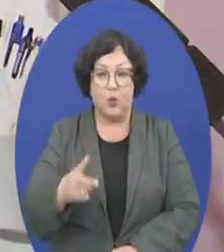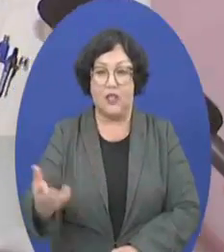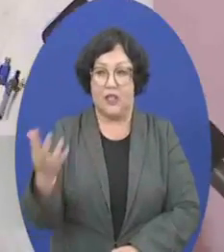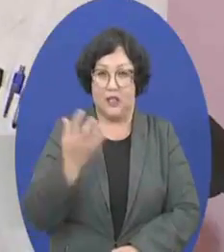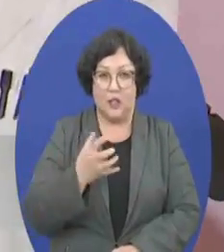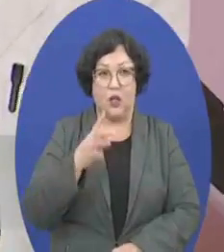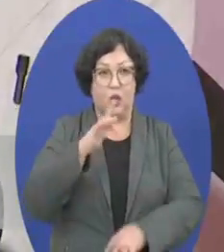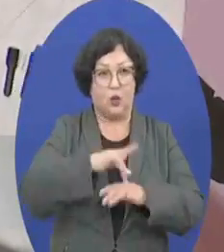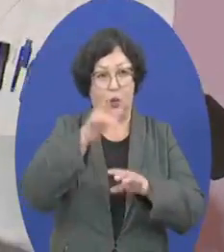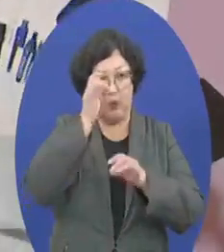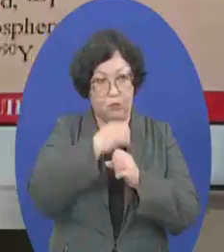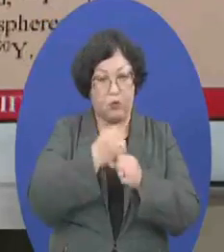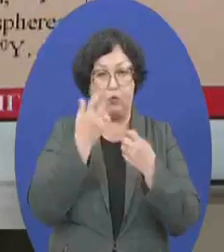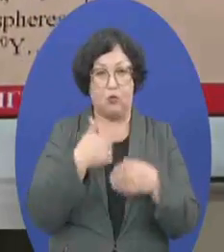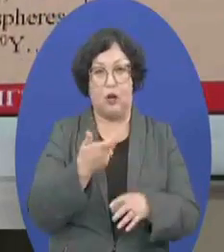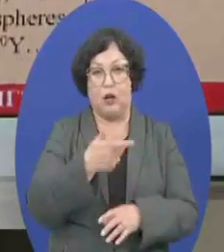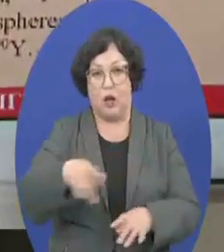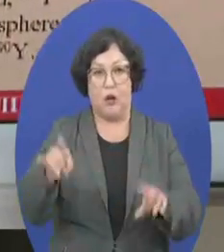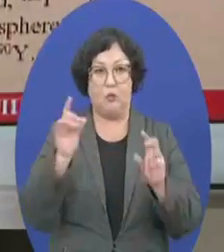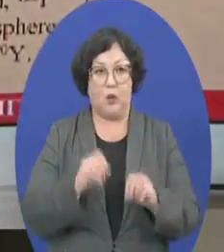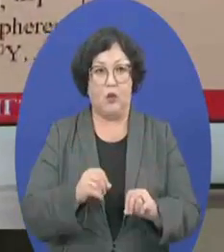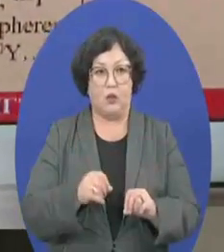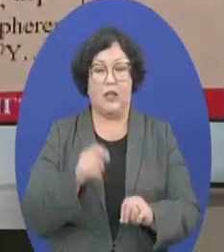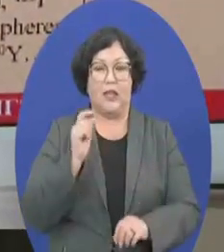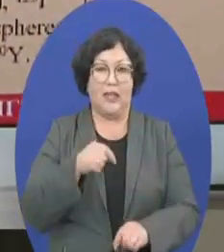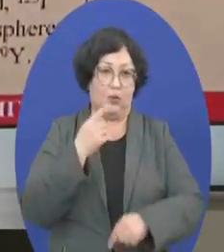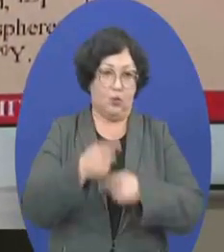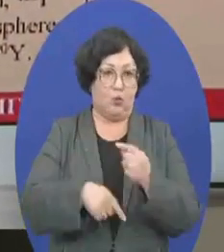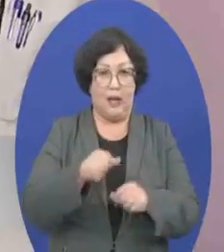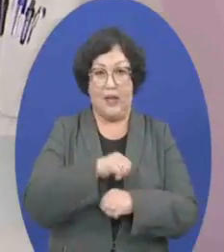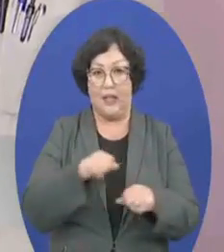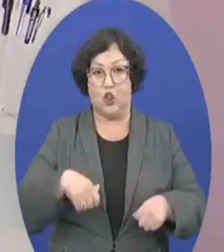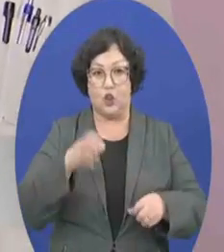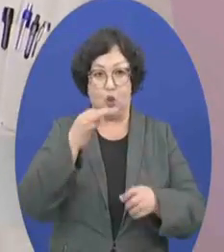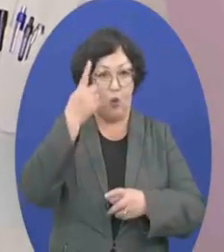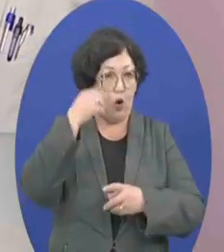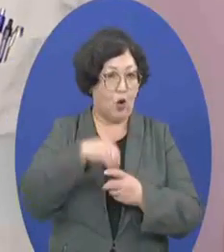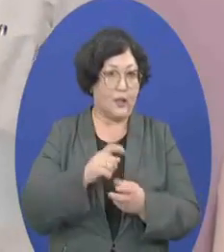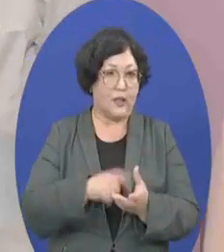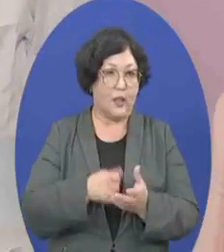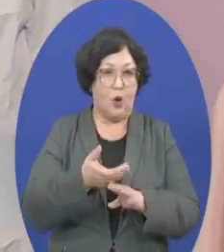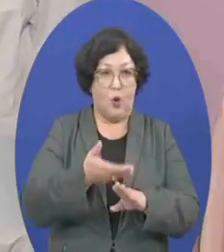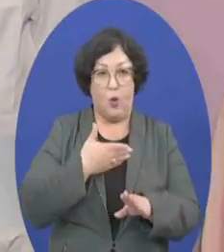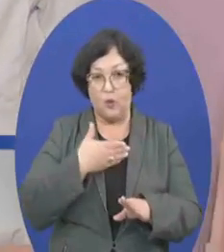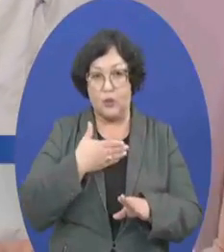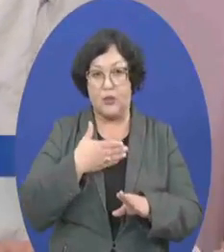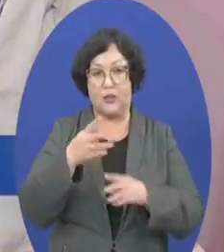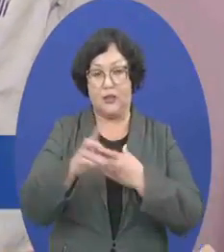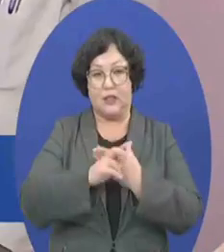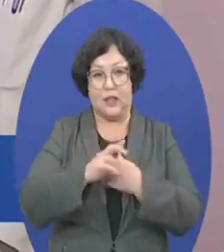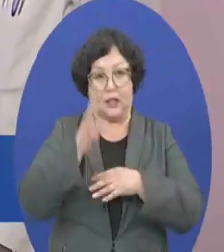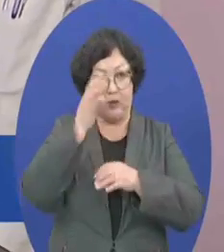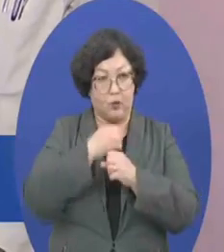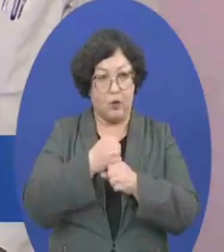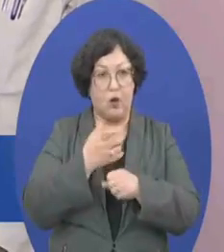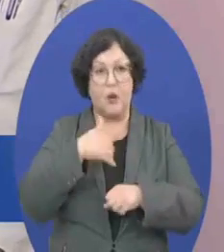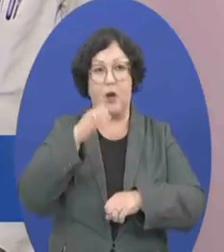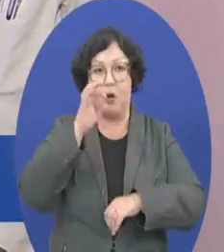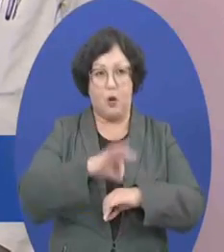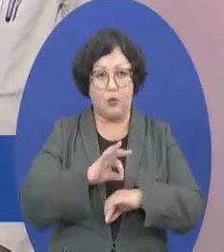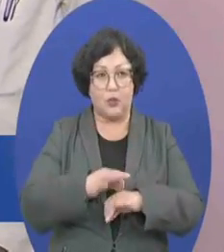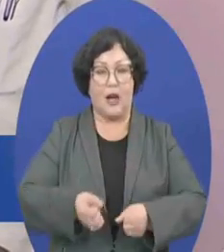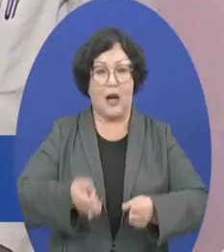энэ төв дээр үзүүлээд гараа өгсөн гэж байна. Манай хувьд эргэж тэр талаар маш зөв ойлголттой байх хэрэгтэй. Урьдчилан сэргийлэх үйлчлэг гэдэг бол ямар нэгэн өвчин